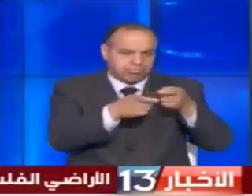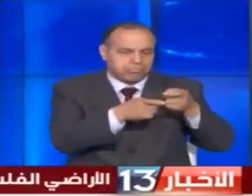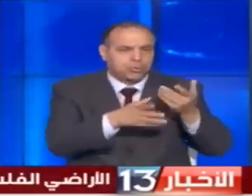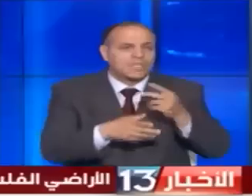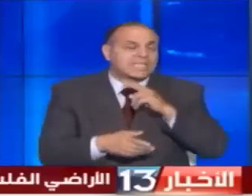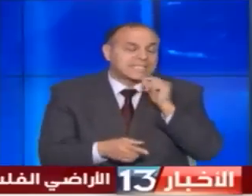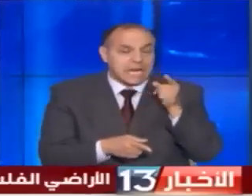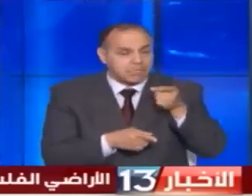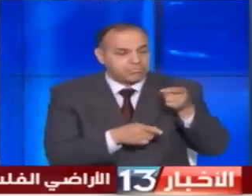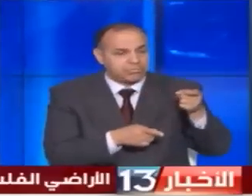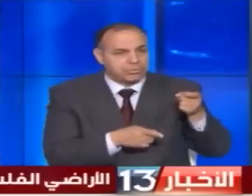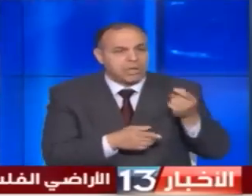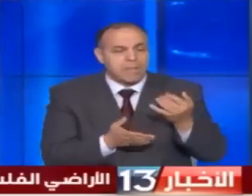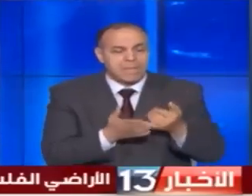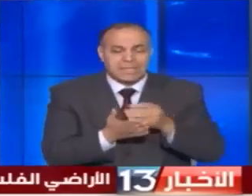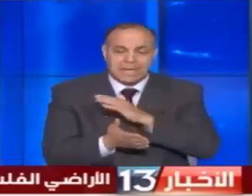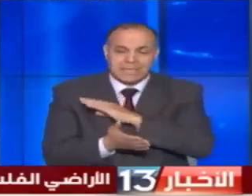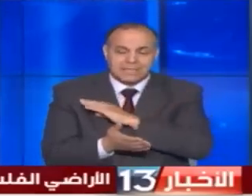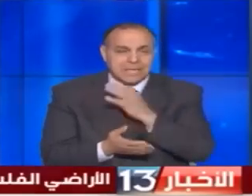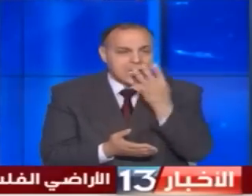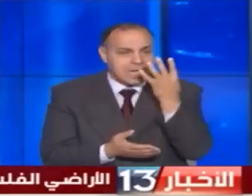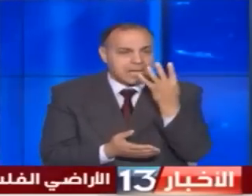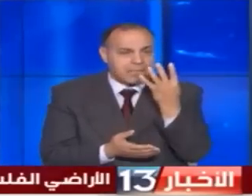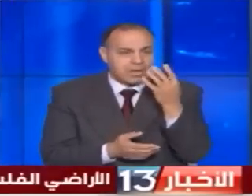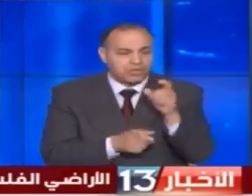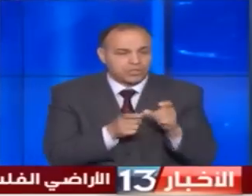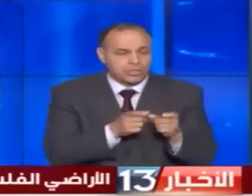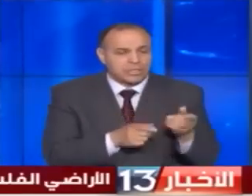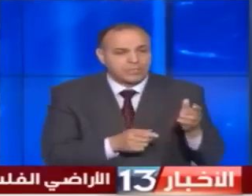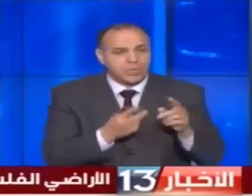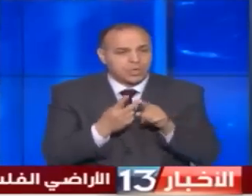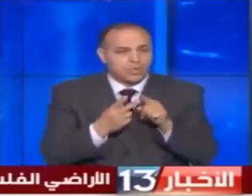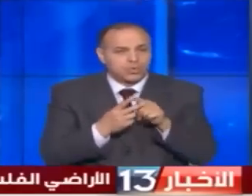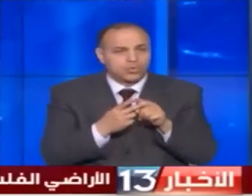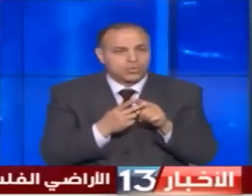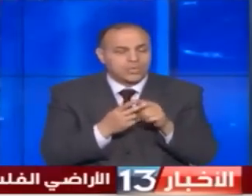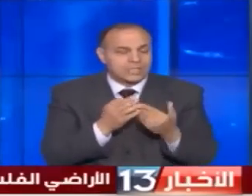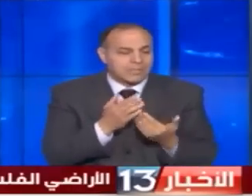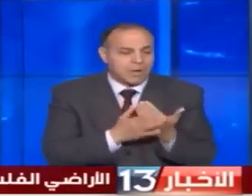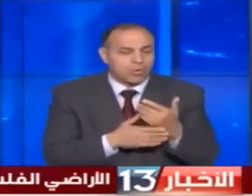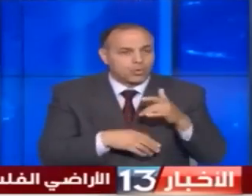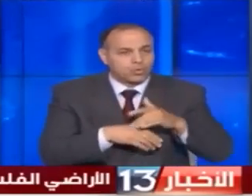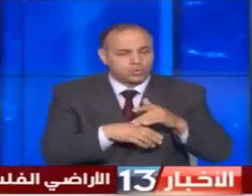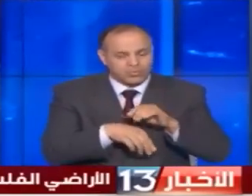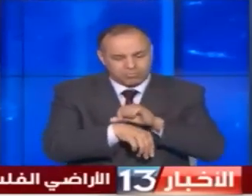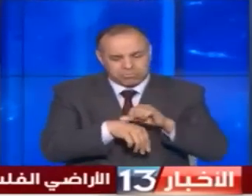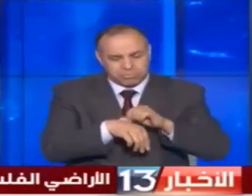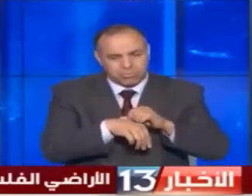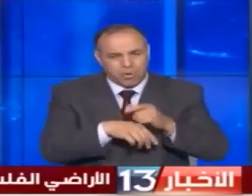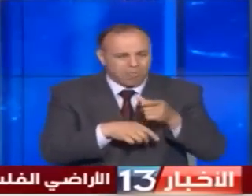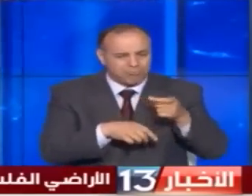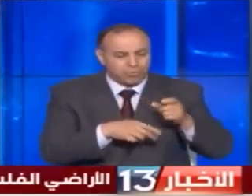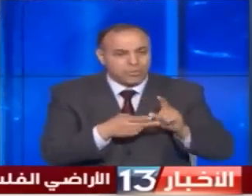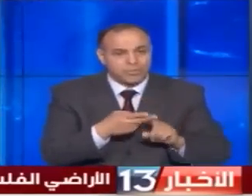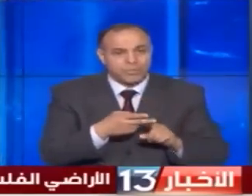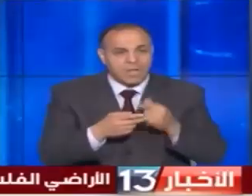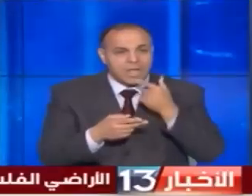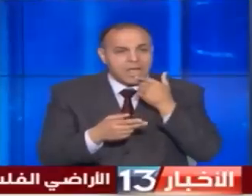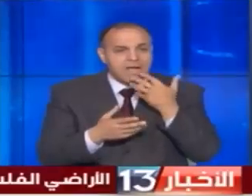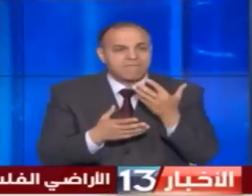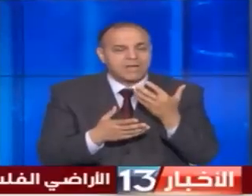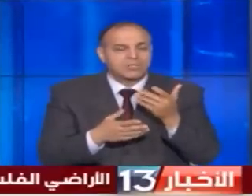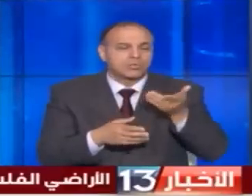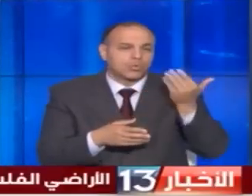الاسرائيلي في قطاع غزه الى اربعه باستشهاد احدهم فجر اليوم متاثرا بجروحه البليغه التي اصيب بها